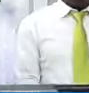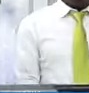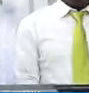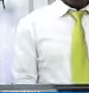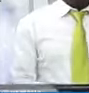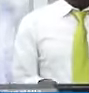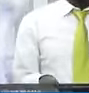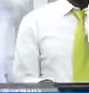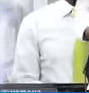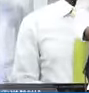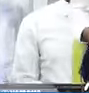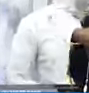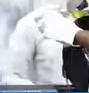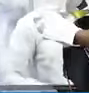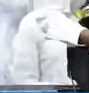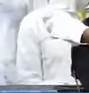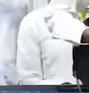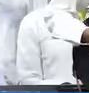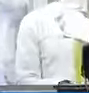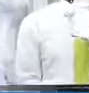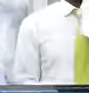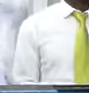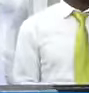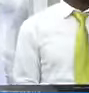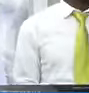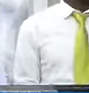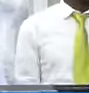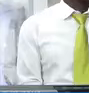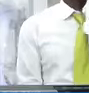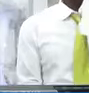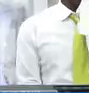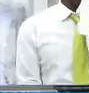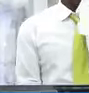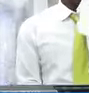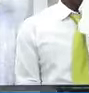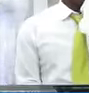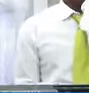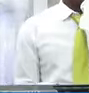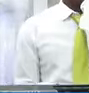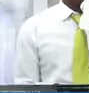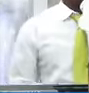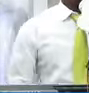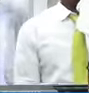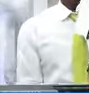Bwana, na umetuleta mbele zako siku ya leo tukaweze kusikia neno lako